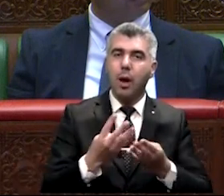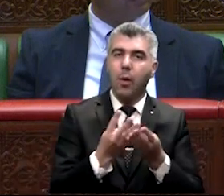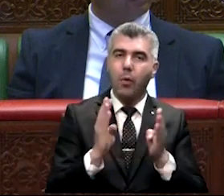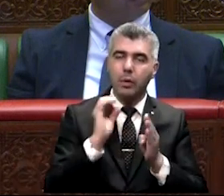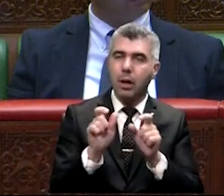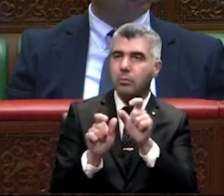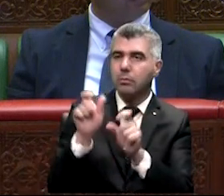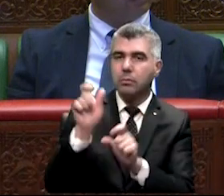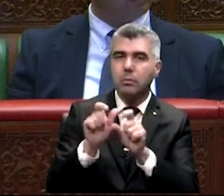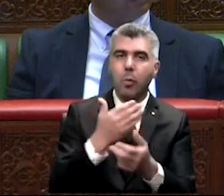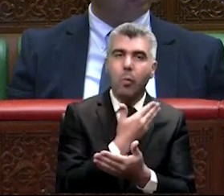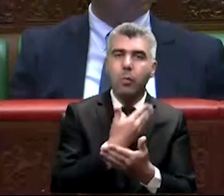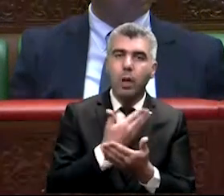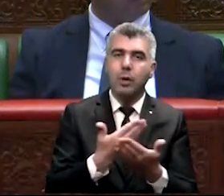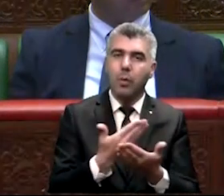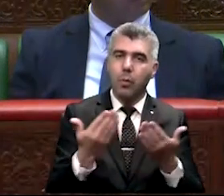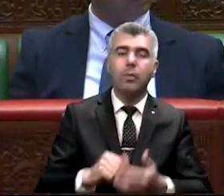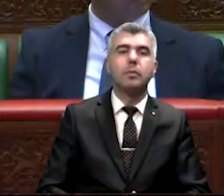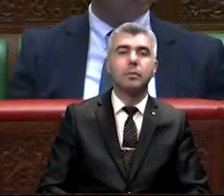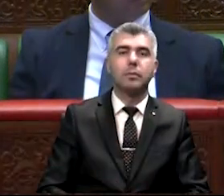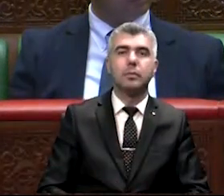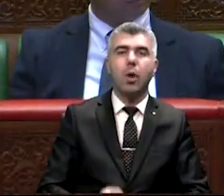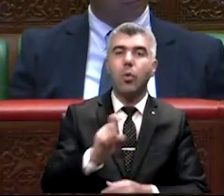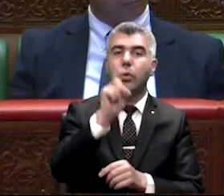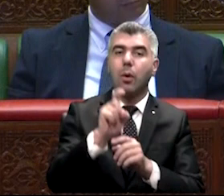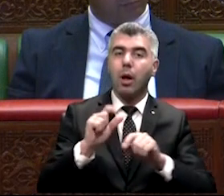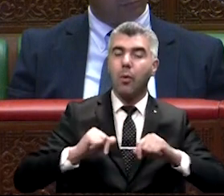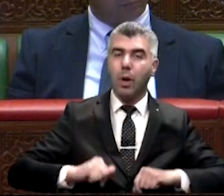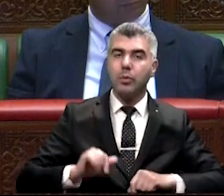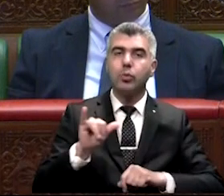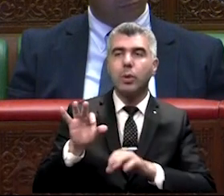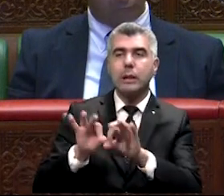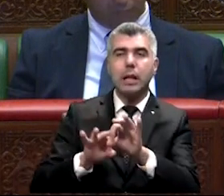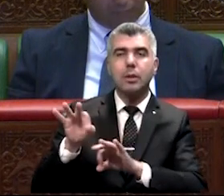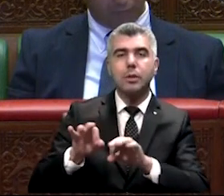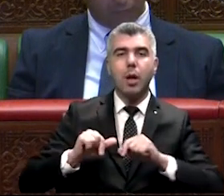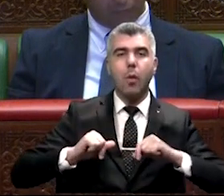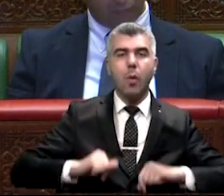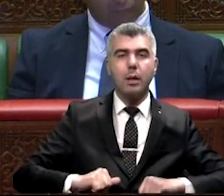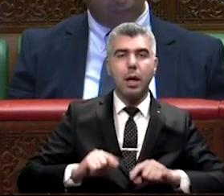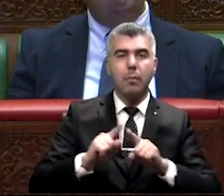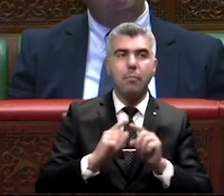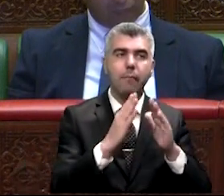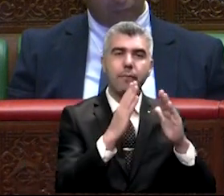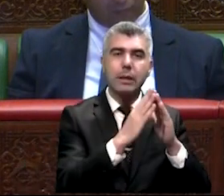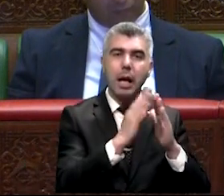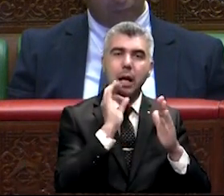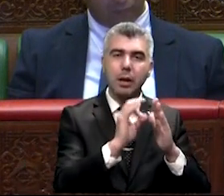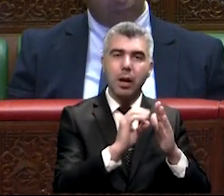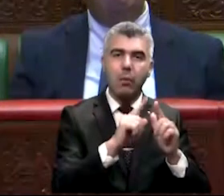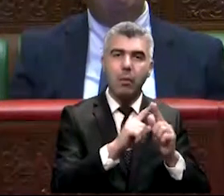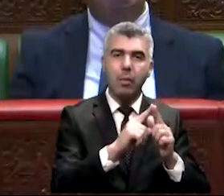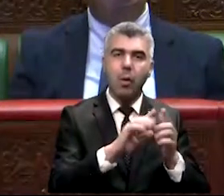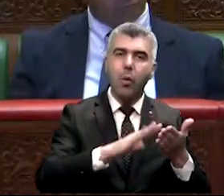السيدات والساده المستشارون المحترمون نسائلكم السيد الوزير عن استراتيجيه وزارتكم لوضع العقارات الوقفيه في